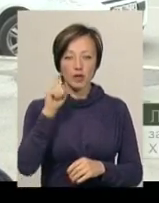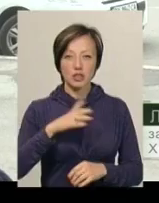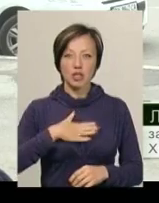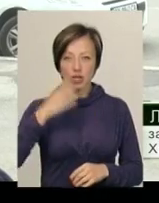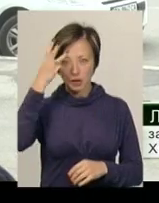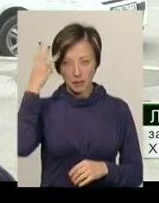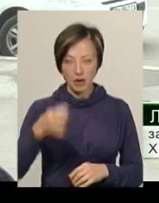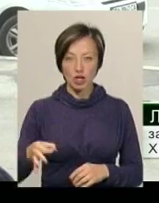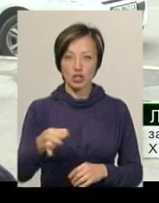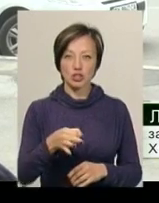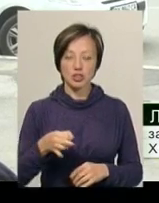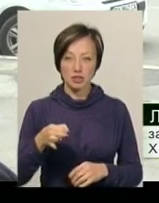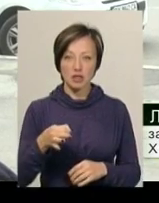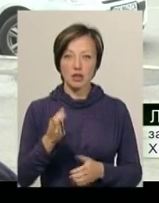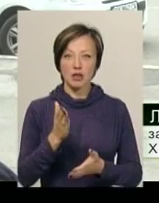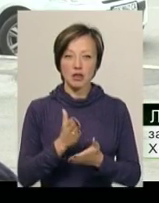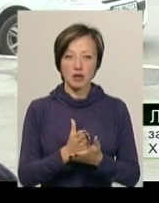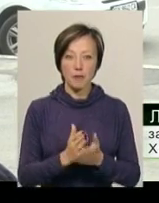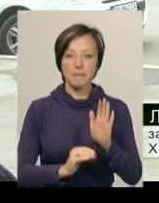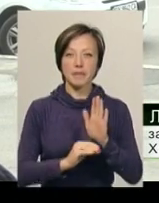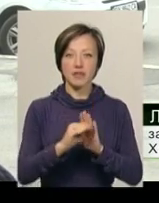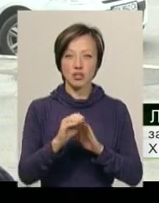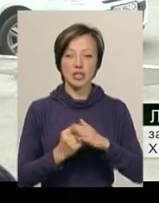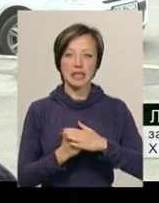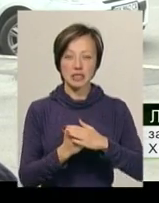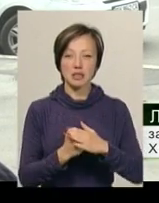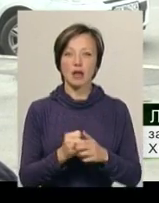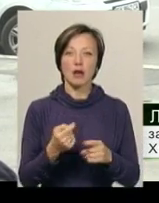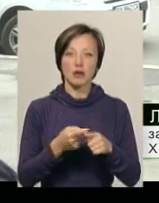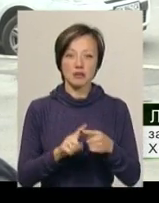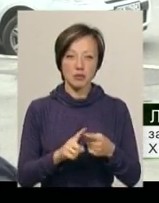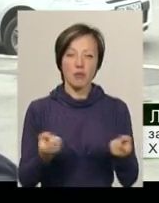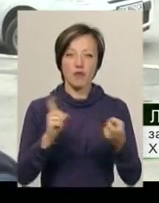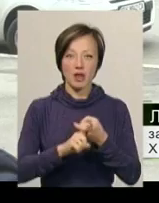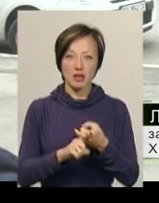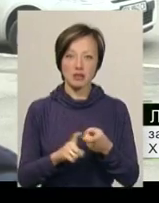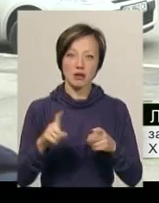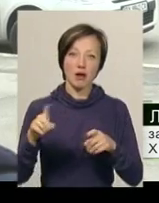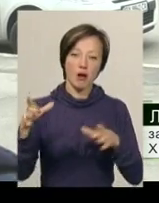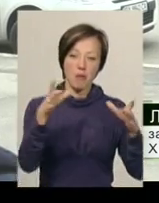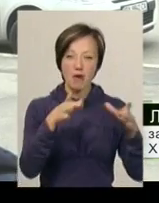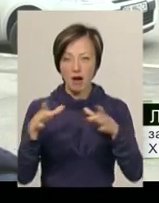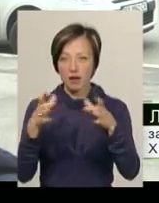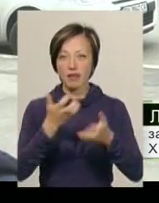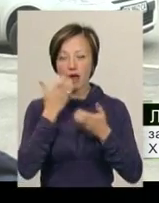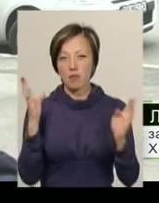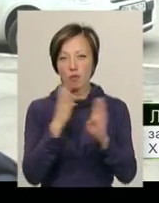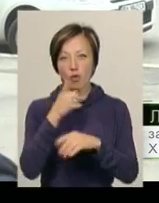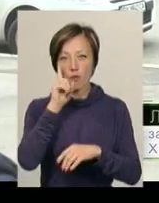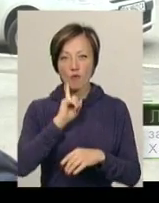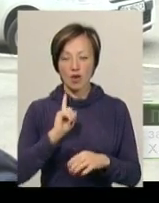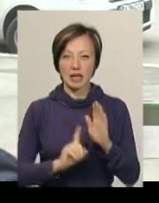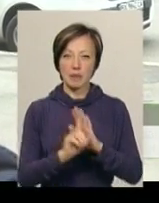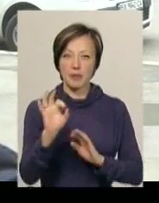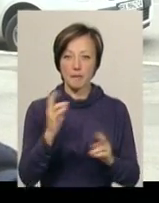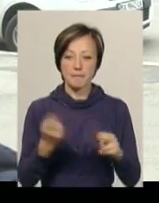нашою Хмельниччиною, розміщається полоса підвищеного тиску. З нею пов'язана невелика хмарність, тепла погода, комфортна